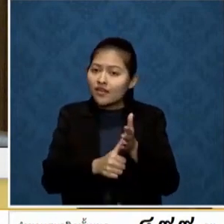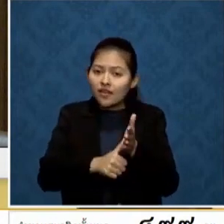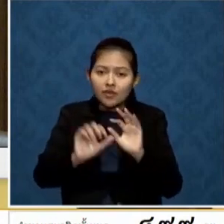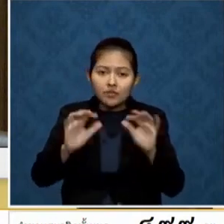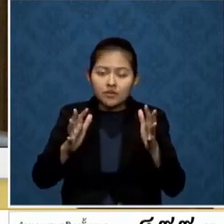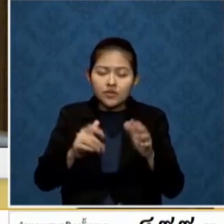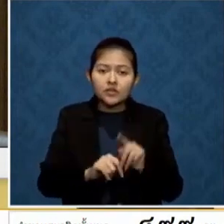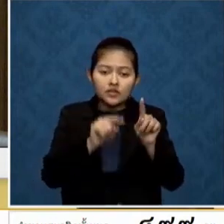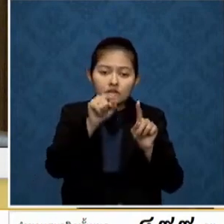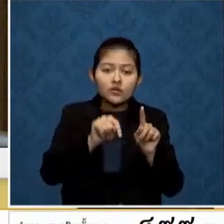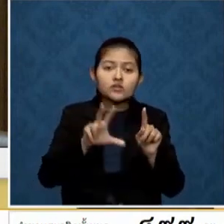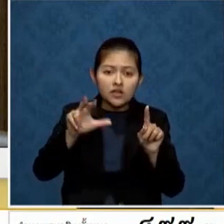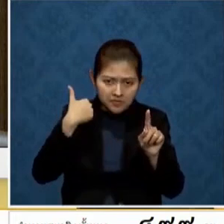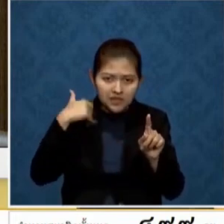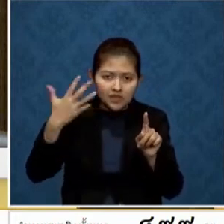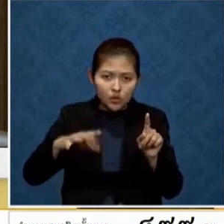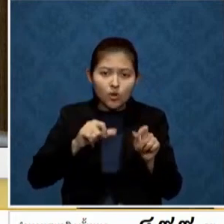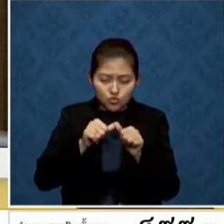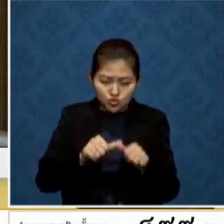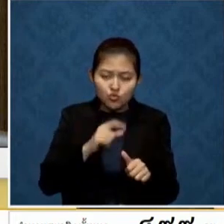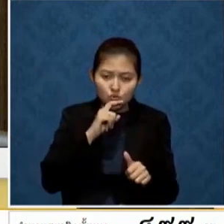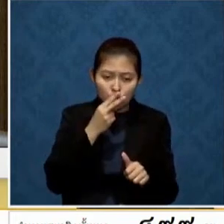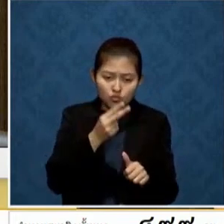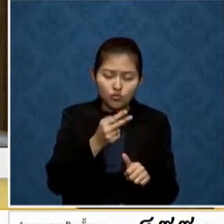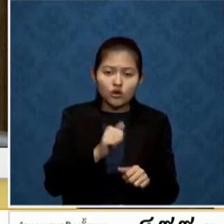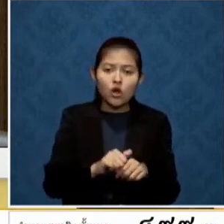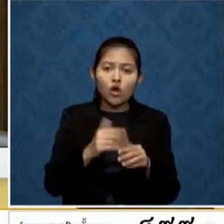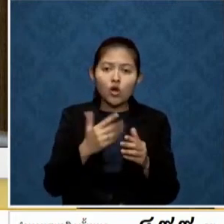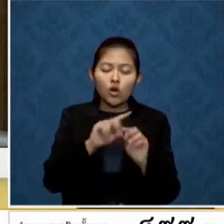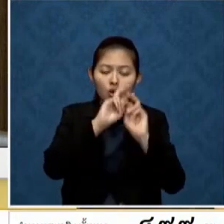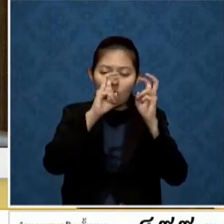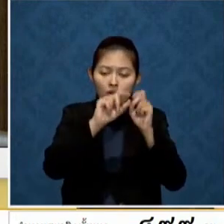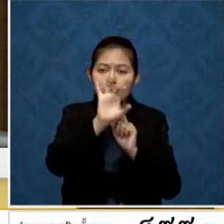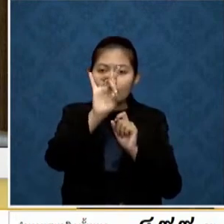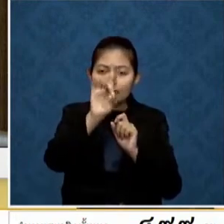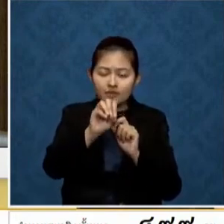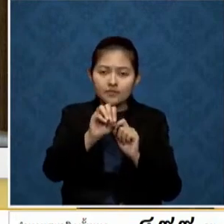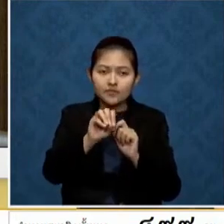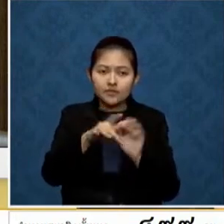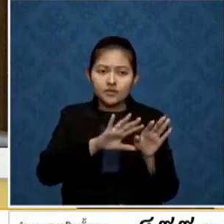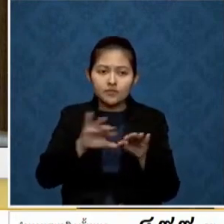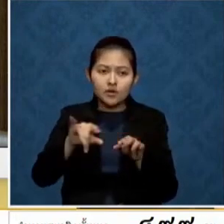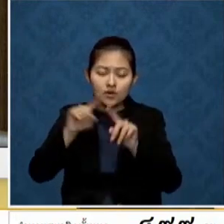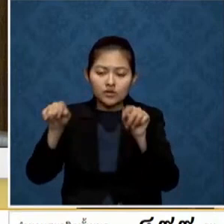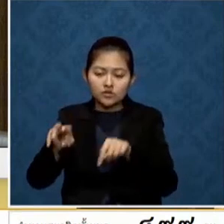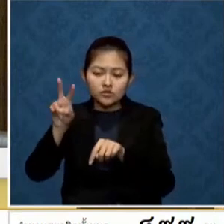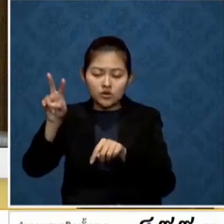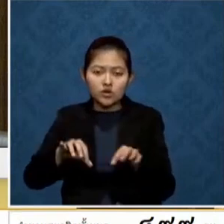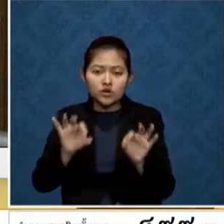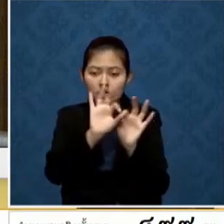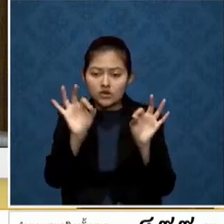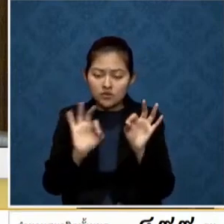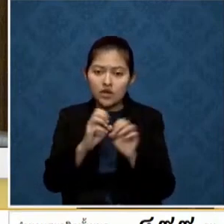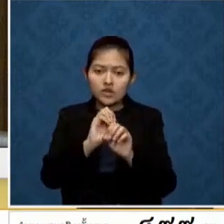ตัวเลข 1ใน 3เมันมีอยู่แล้วนะครับถ้าท่านประธานจะลองอ่านข้อ 80ไปพร้อมกับผมนะครับข้อ 80ในวรรค 2เขียนชัดครับว่าใน